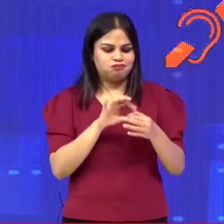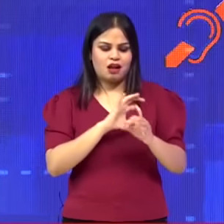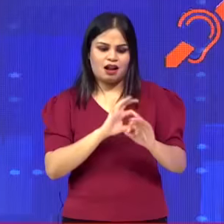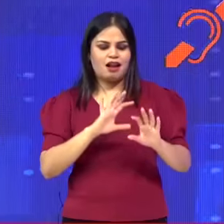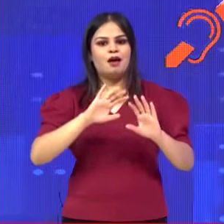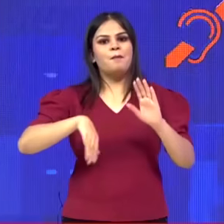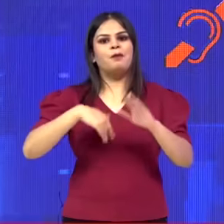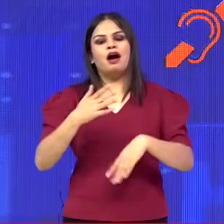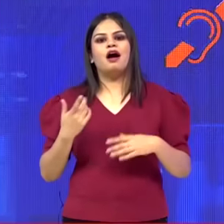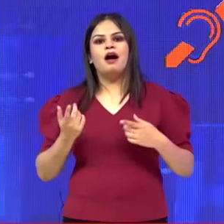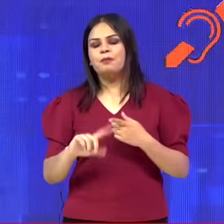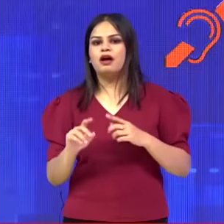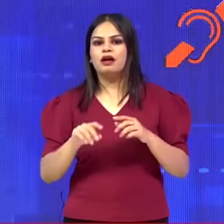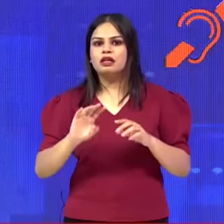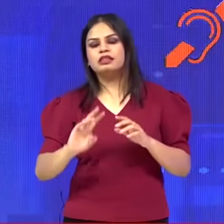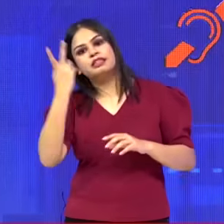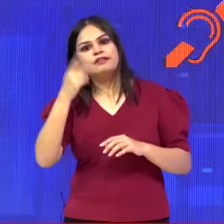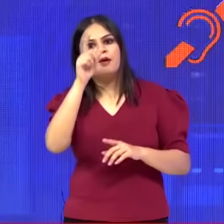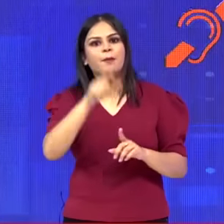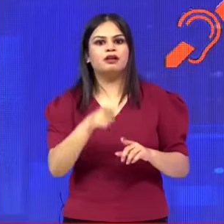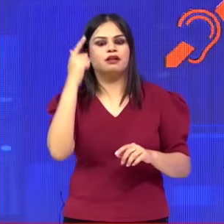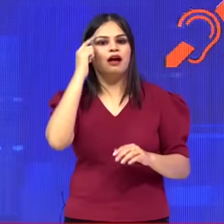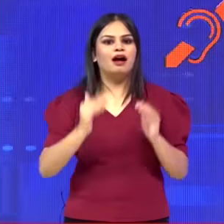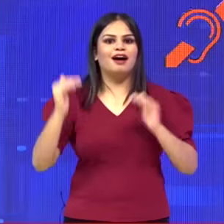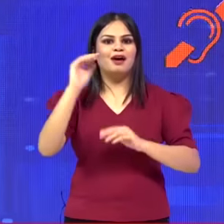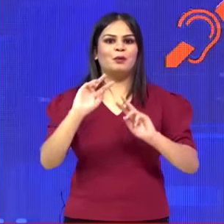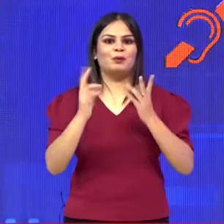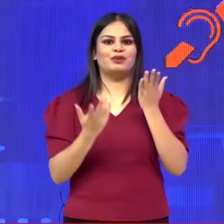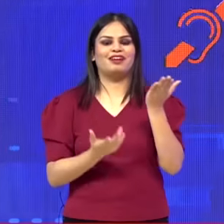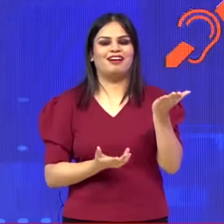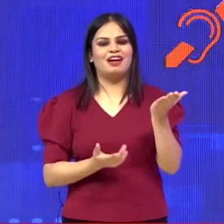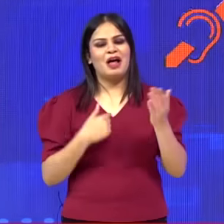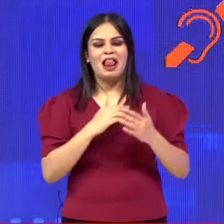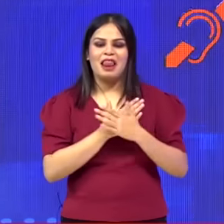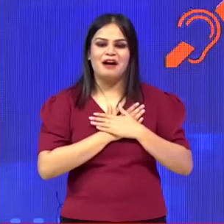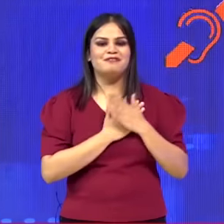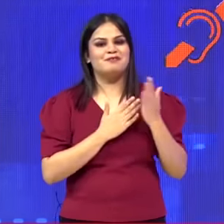दिया। समथिंग एल्स ओनली दैट मैन इज समथिंग एल्स ओनली, आई लव हिम।